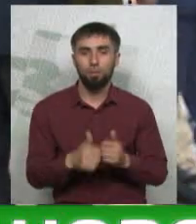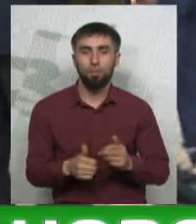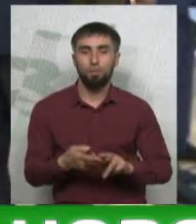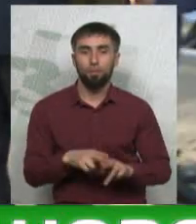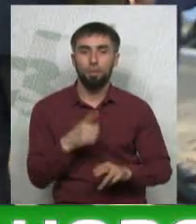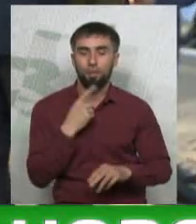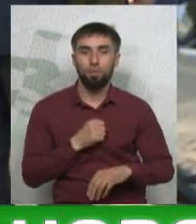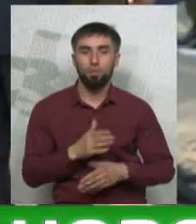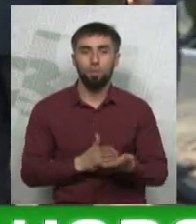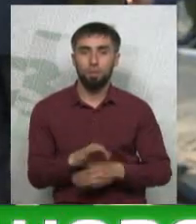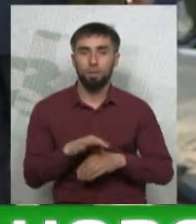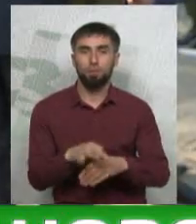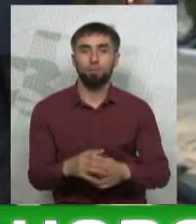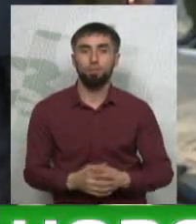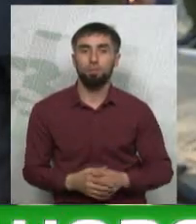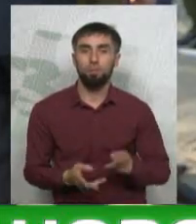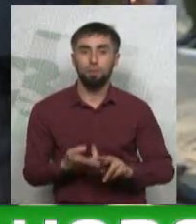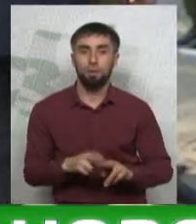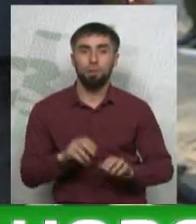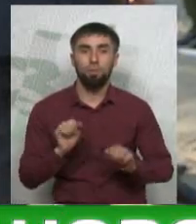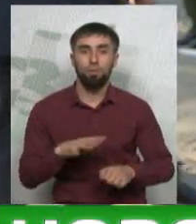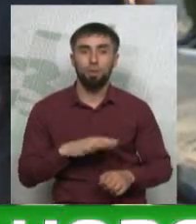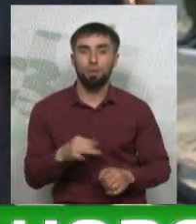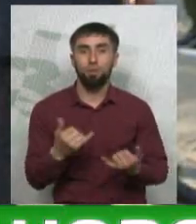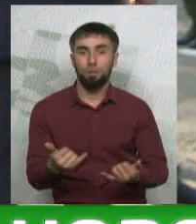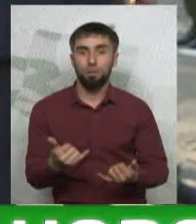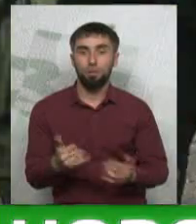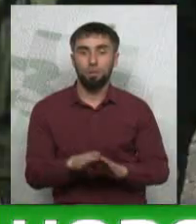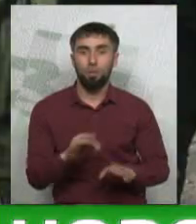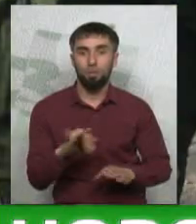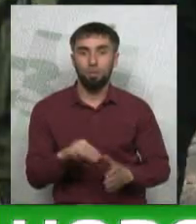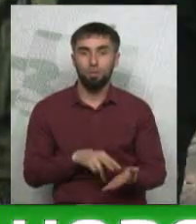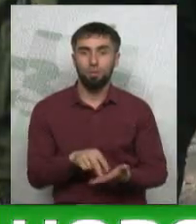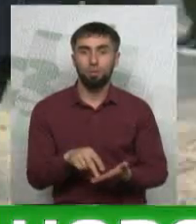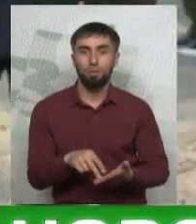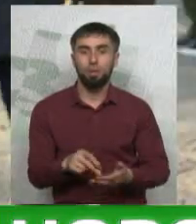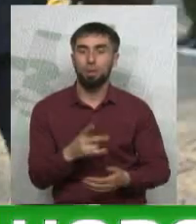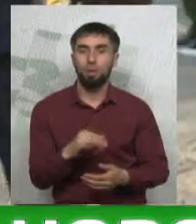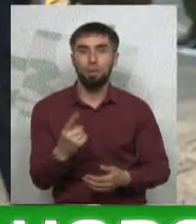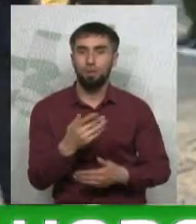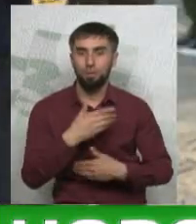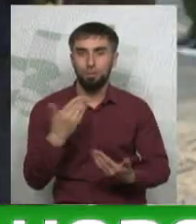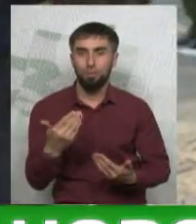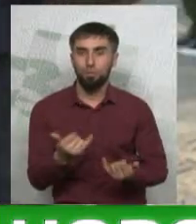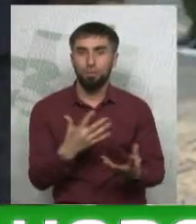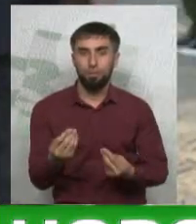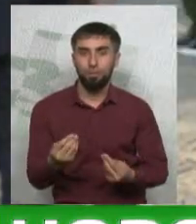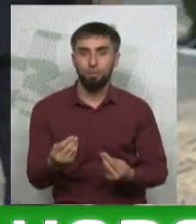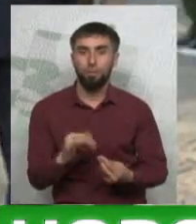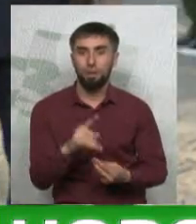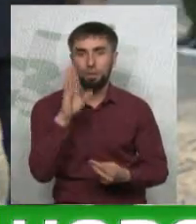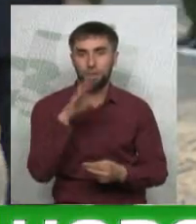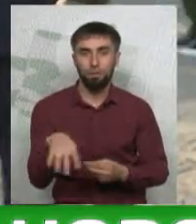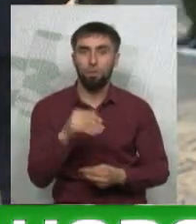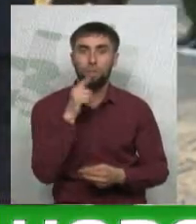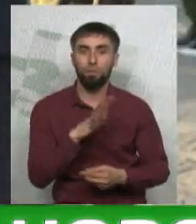на военную службу. Поэтому, наверное, и сейчас так вот они идут. Ни одного нету на сегодняшний день из ребят,